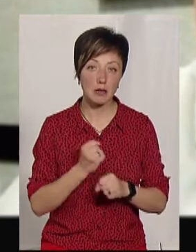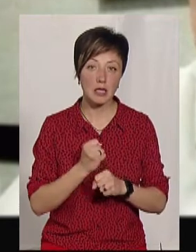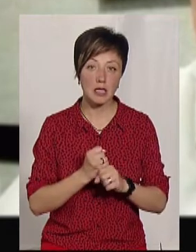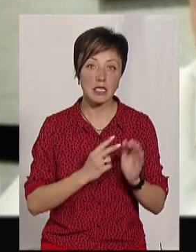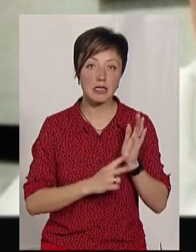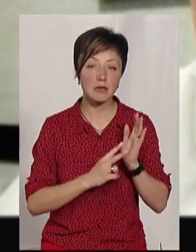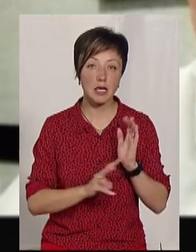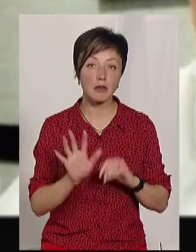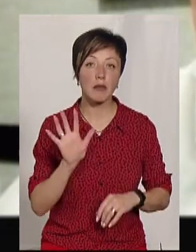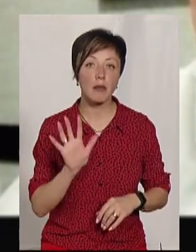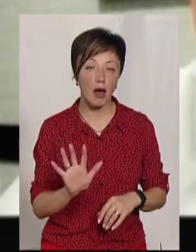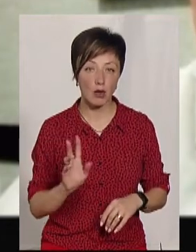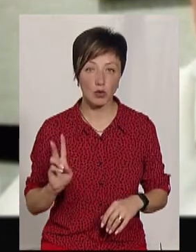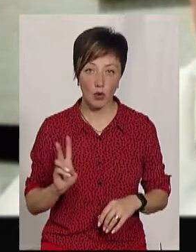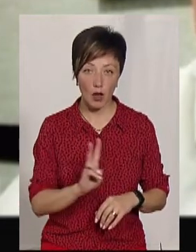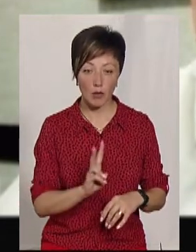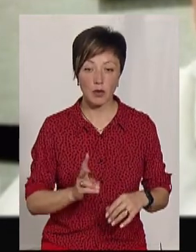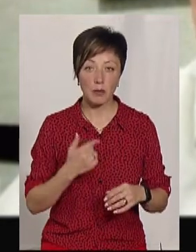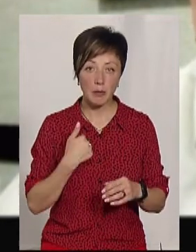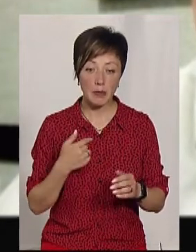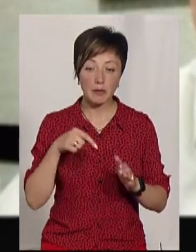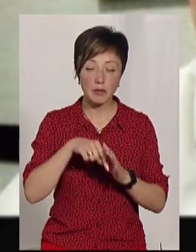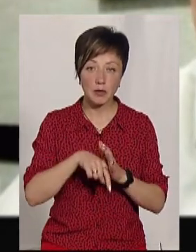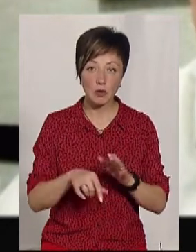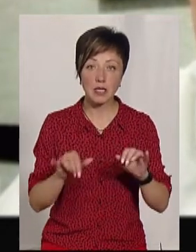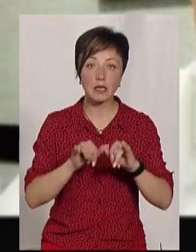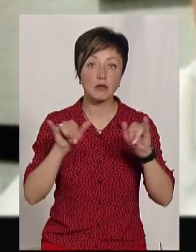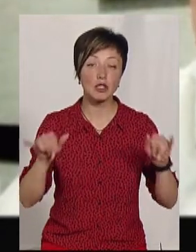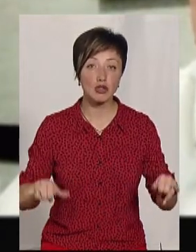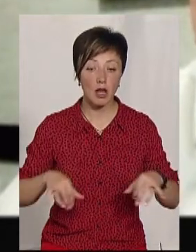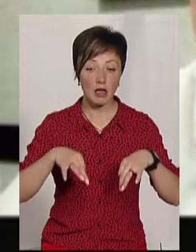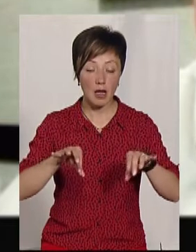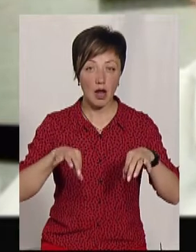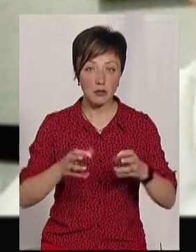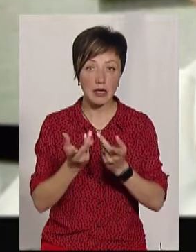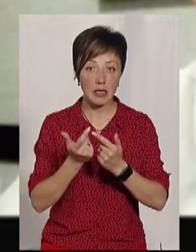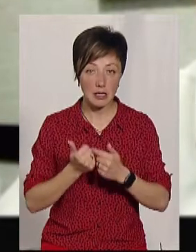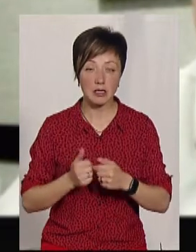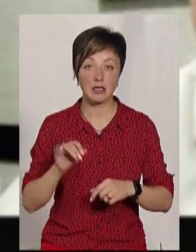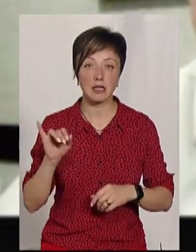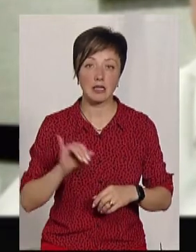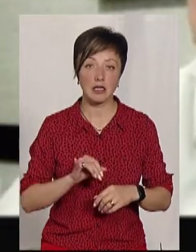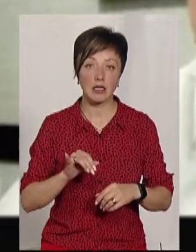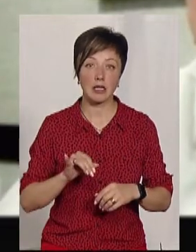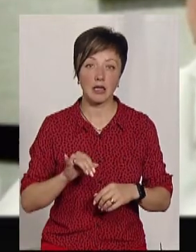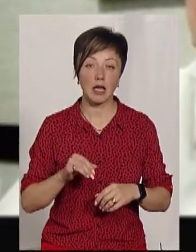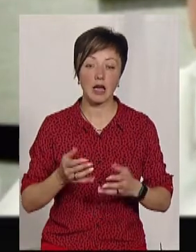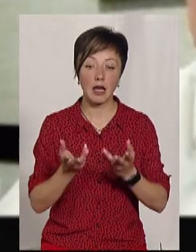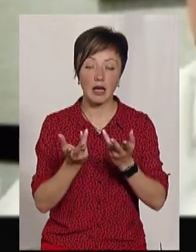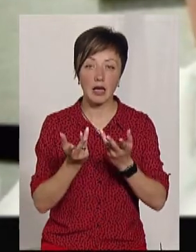нас працює 75 тролейбусів. Тобто ми, по суті, збільшили кількість транспорту і кількість